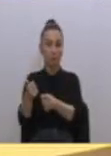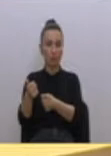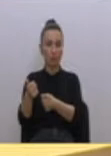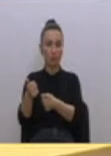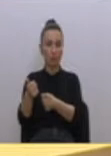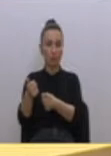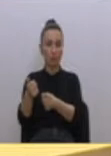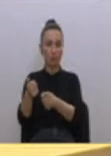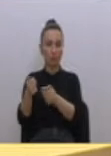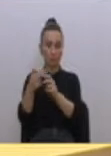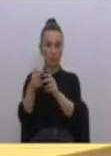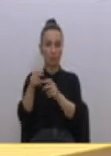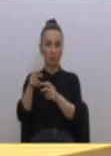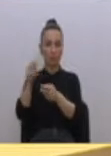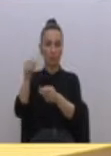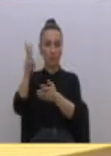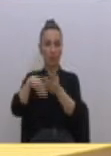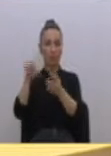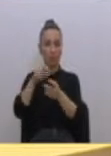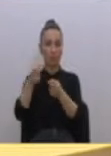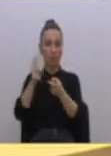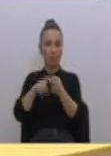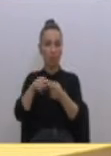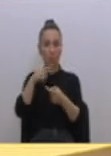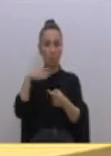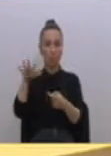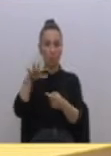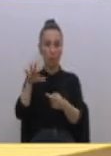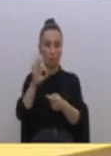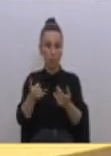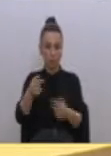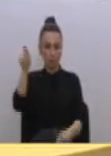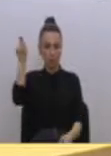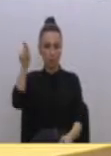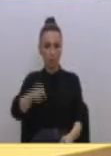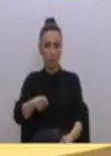sanktsiebis gverdis avlas rusets dges ager